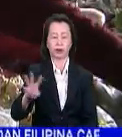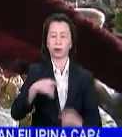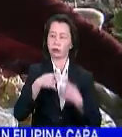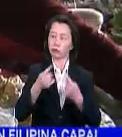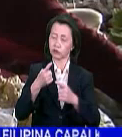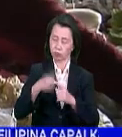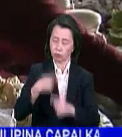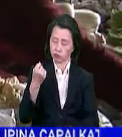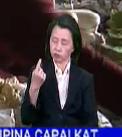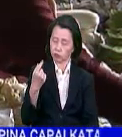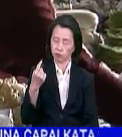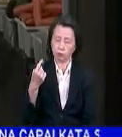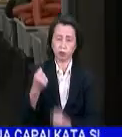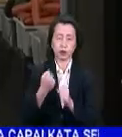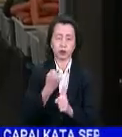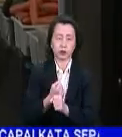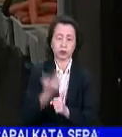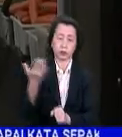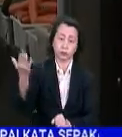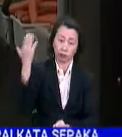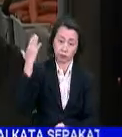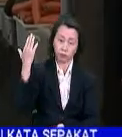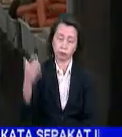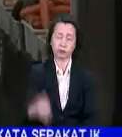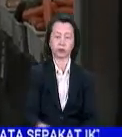sejak November tahun lalu